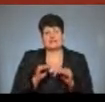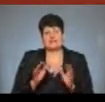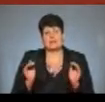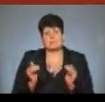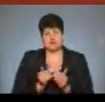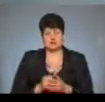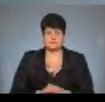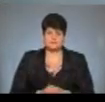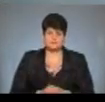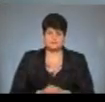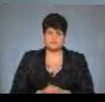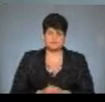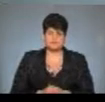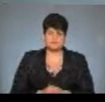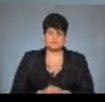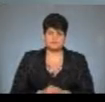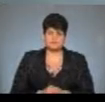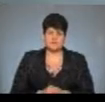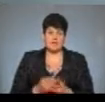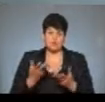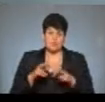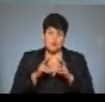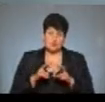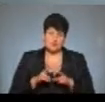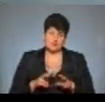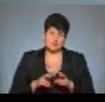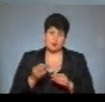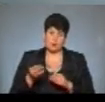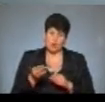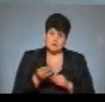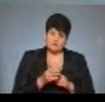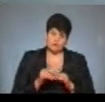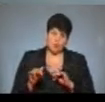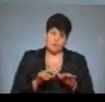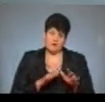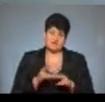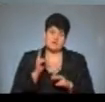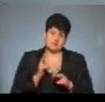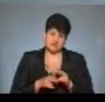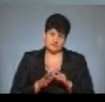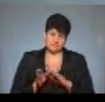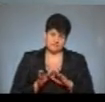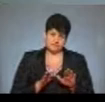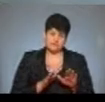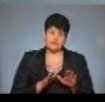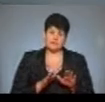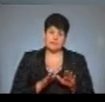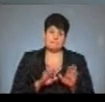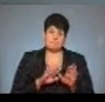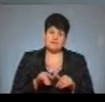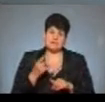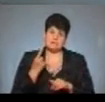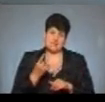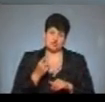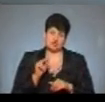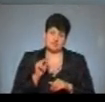менше? Ну, якщо аналізувати посівну кампанію, практично вона на завершенні. Я думаю, що після